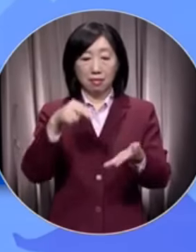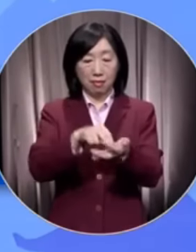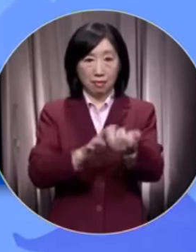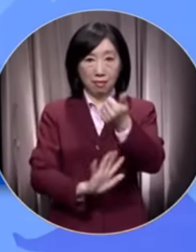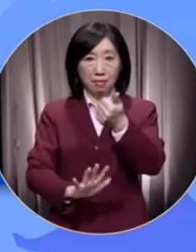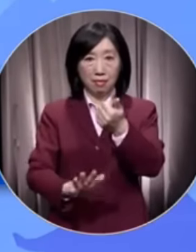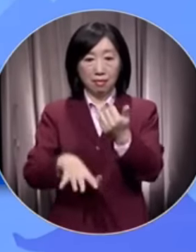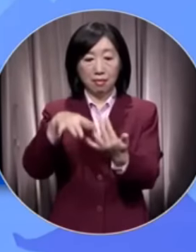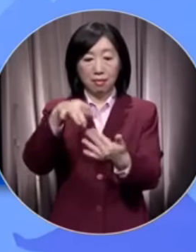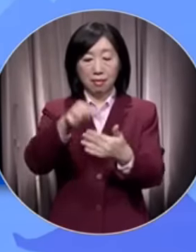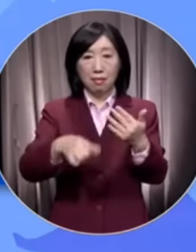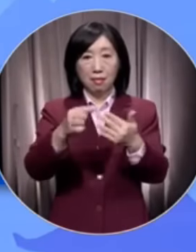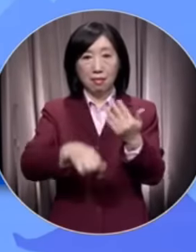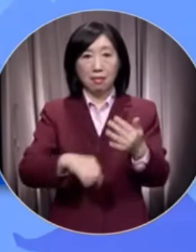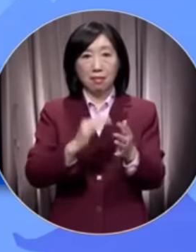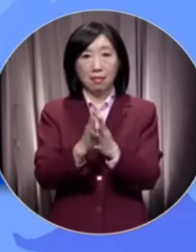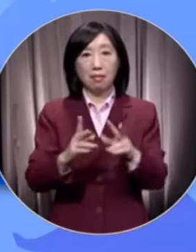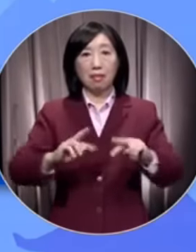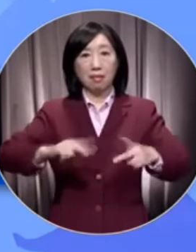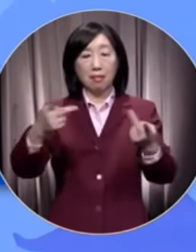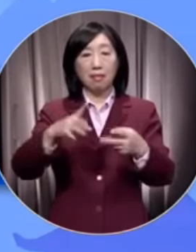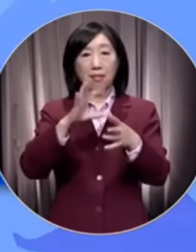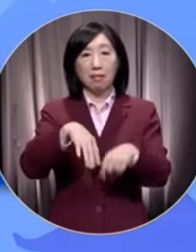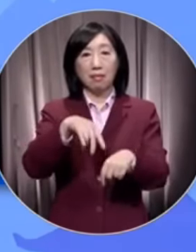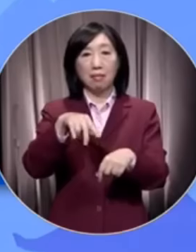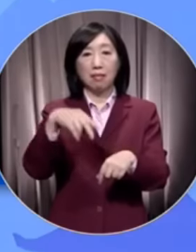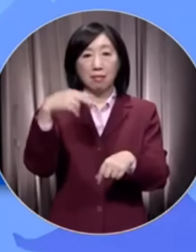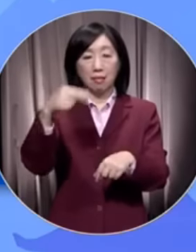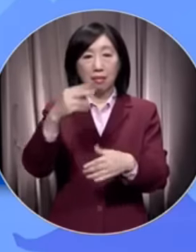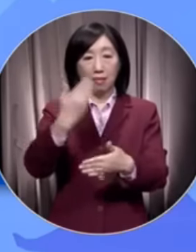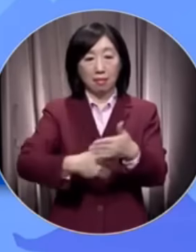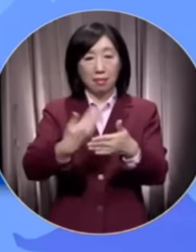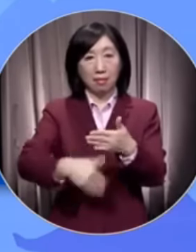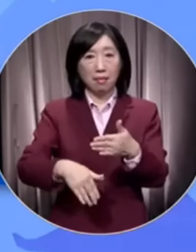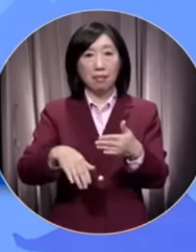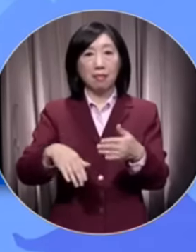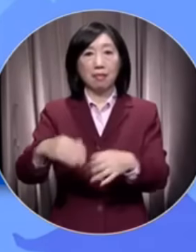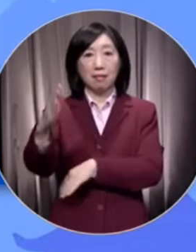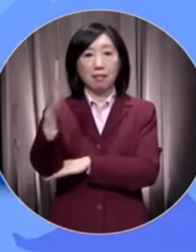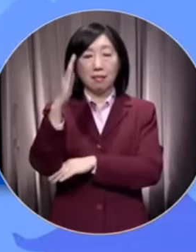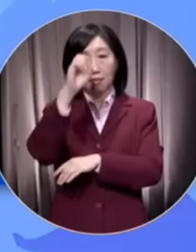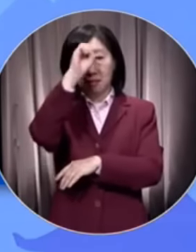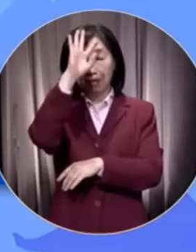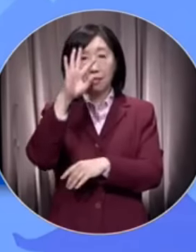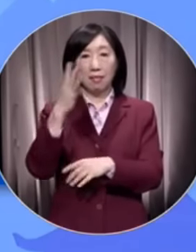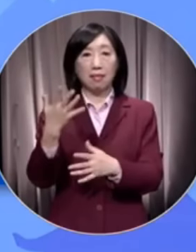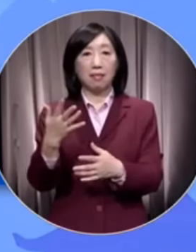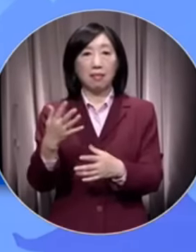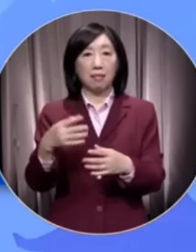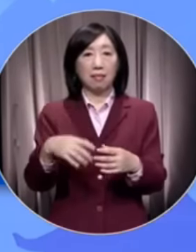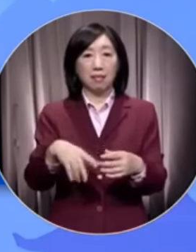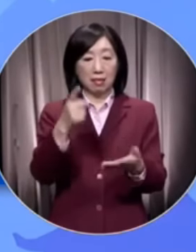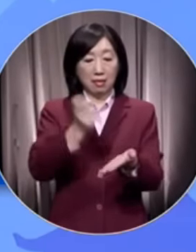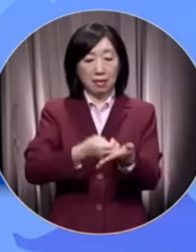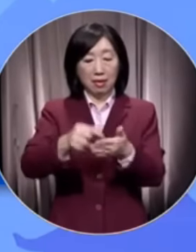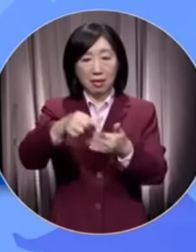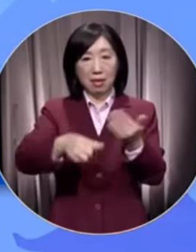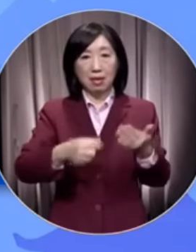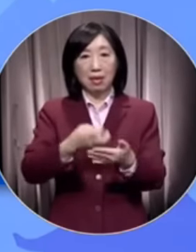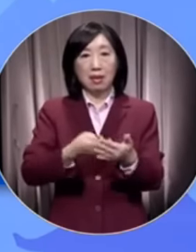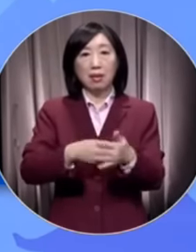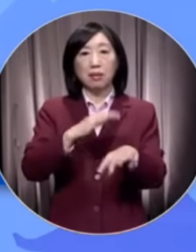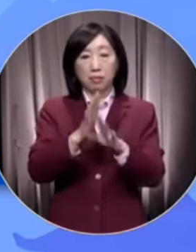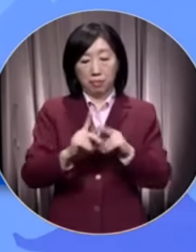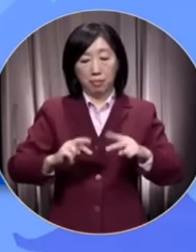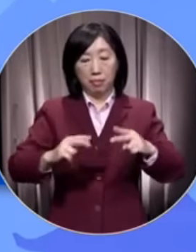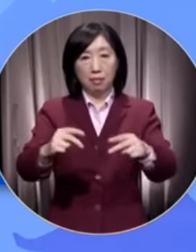决目前票票不等值的问题。我们还要降低政党的门槛，让更多人的声音进入国会，这